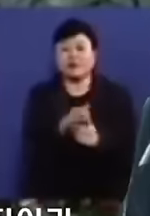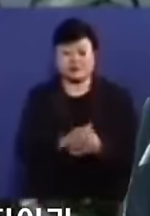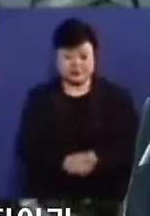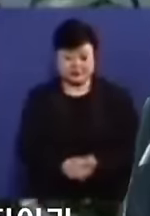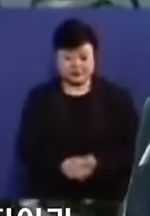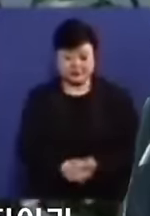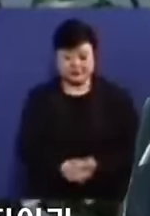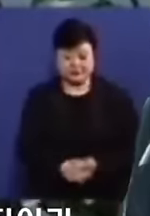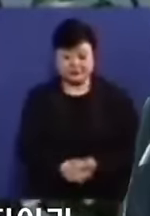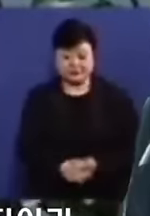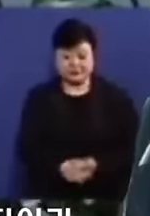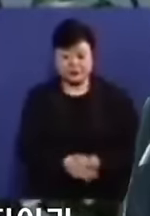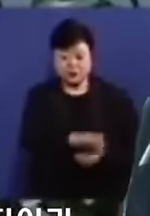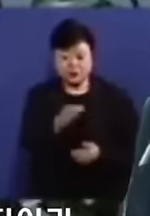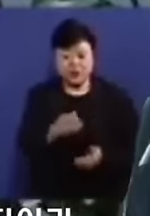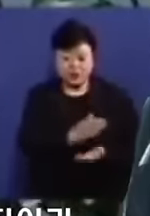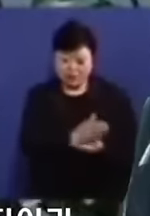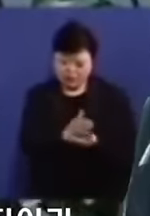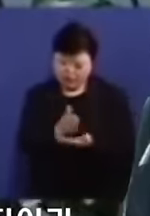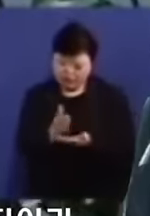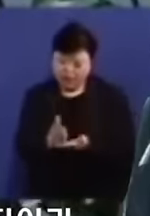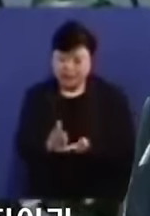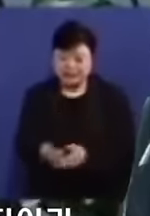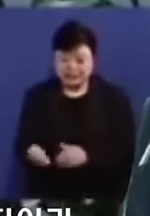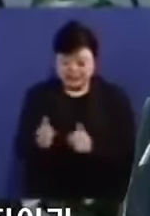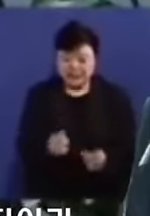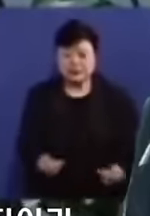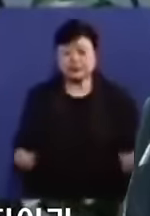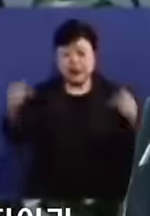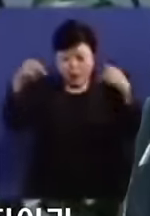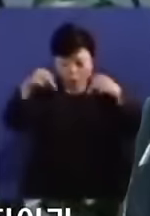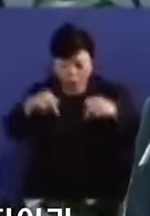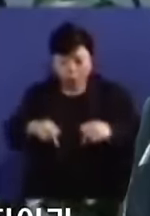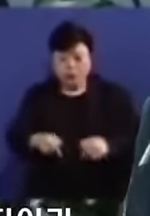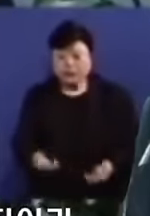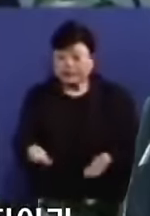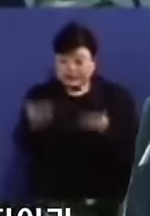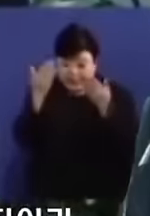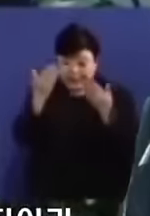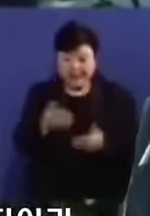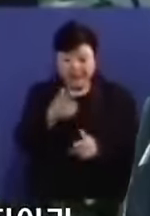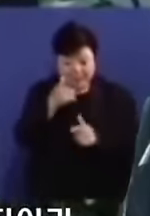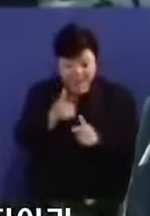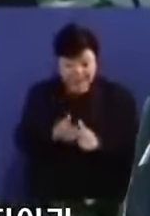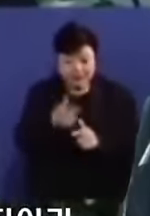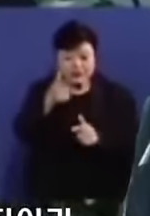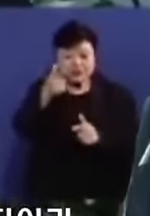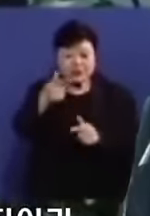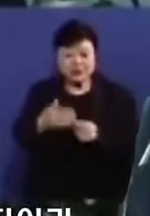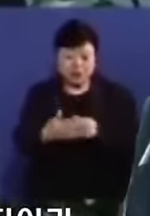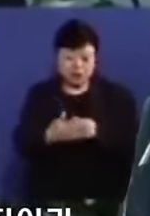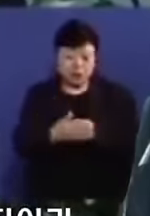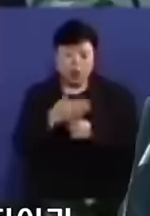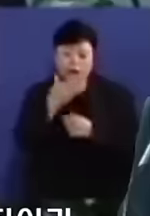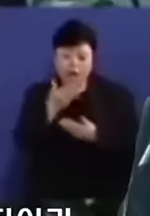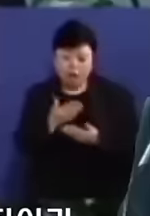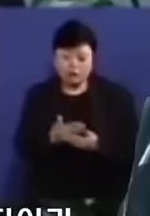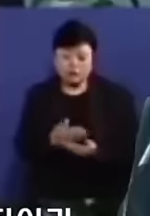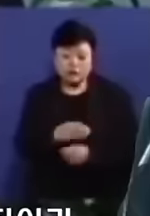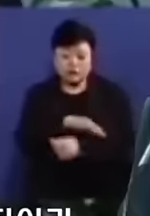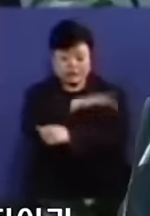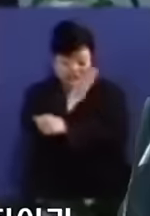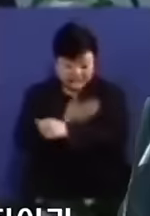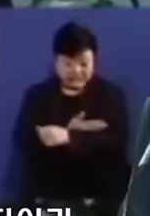말하고 있는 것입니다. 우리가 여러 가지 사망의 음침한 골짜기를 지날 때야 예수님의 도우시는